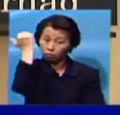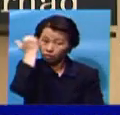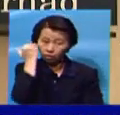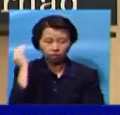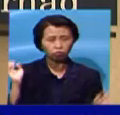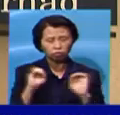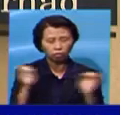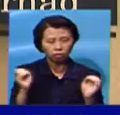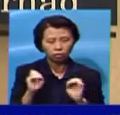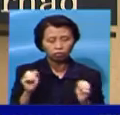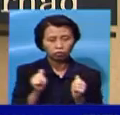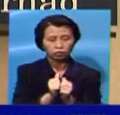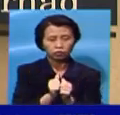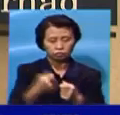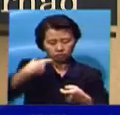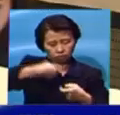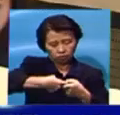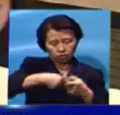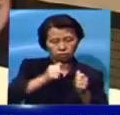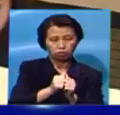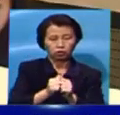yang dikaitkan dengan